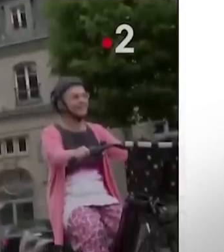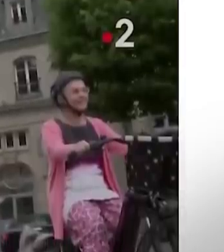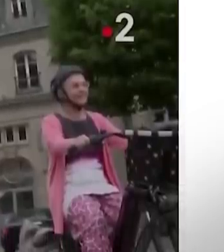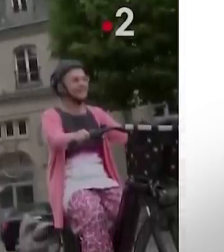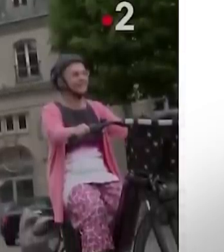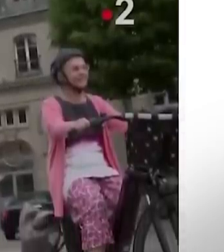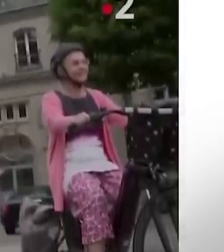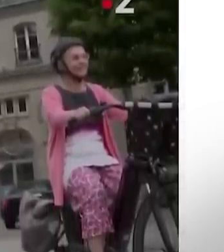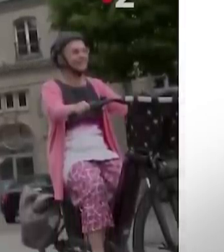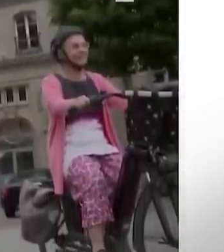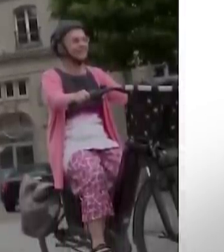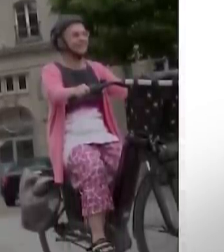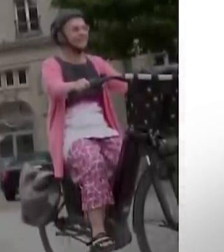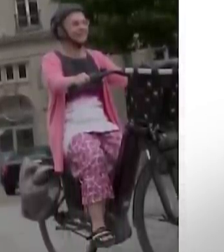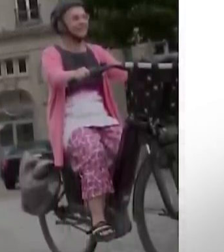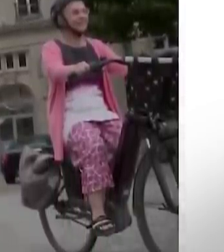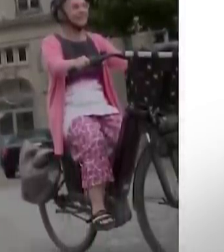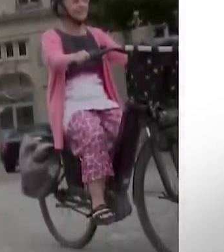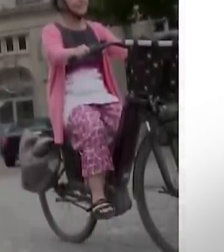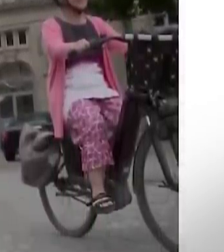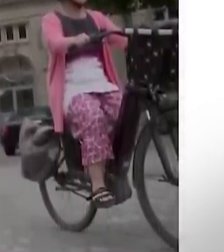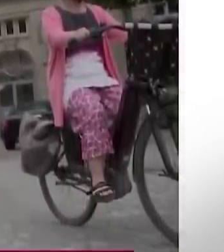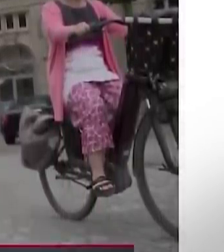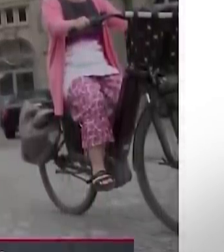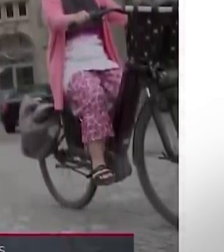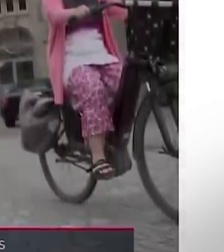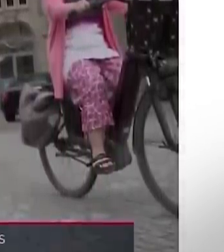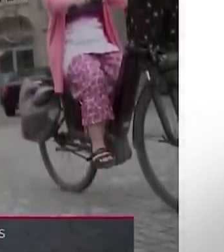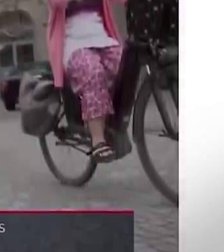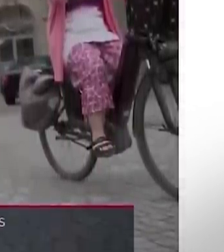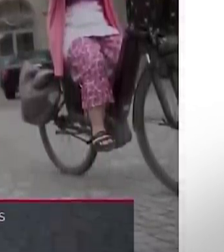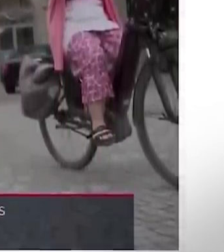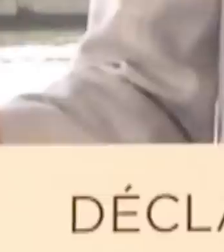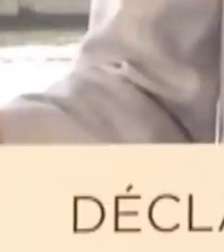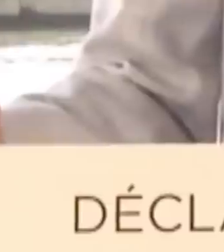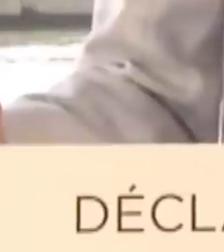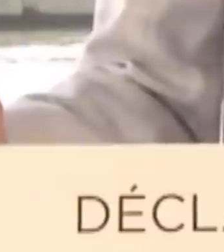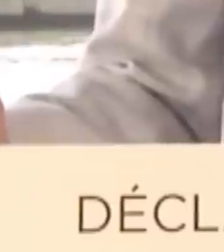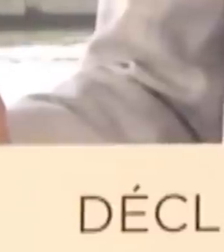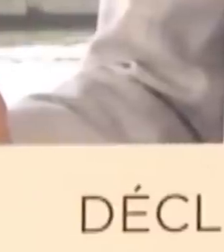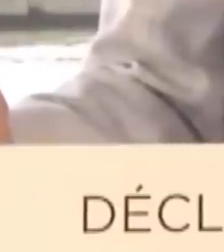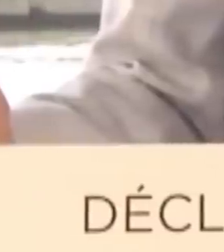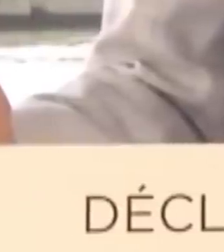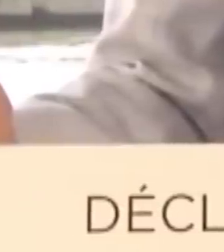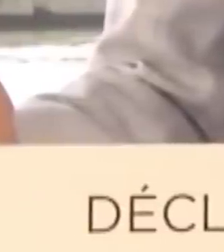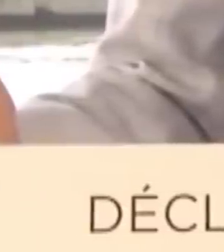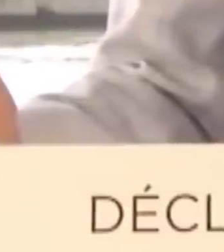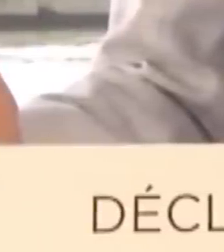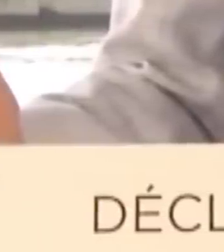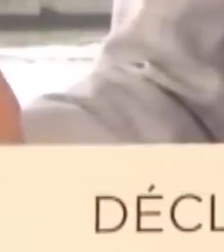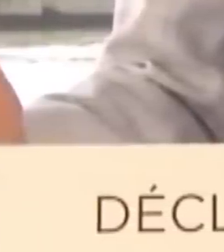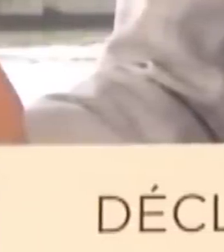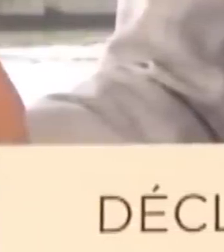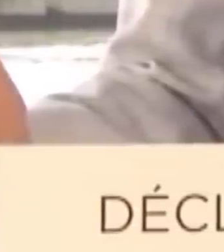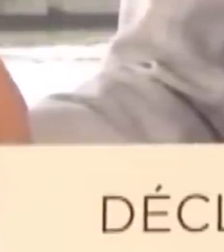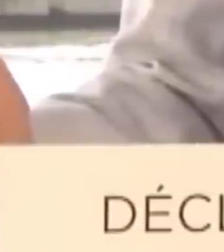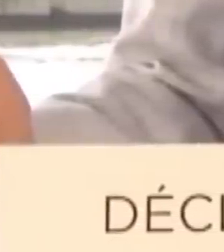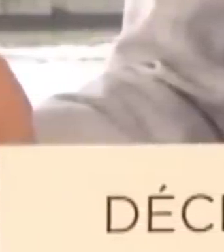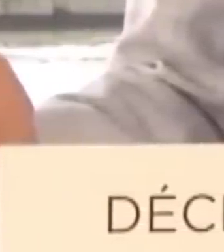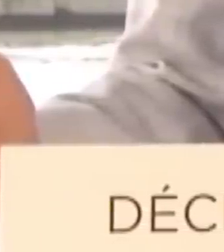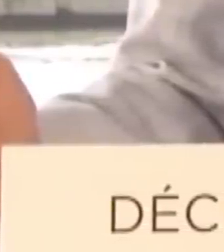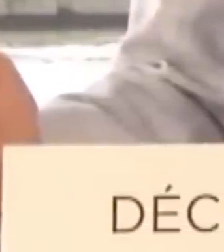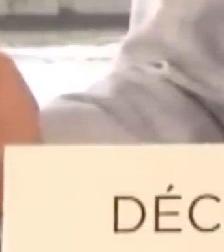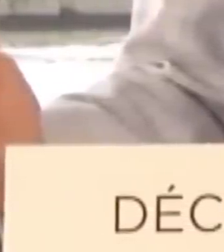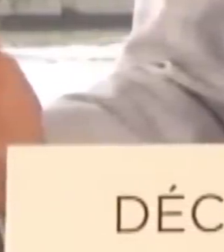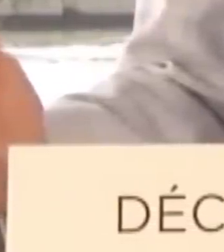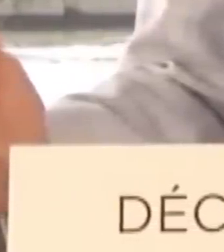qu'elle est sortie de Paris, elle est allée à la rencontre des gens dans des municipalités amies, etc. Elle a un énorme enjeu, mais ça on en reparlera, elle a un énorme enjeu, Anne